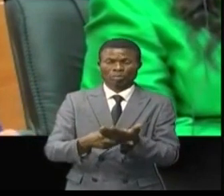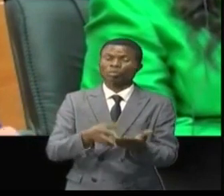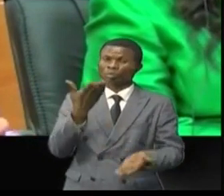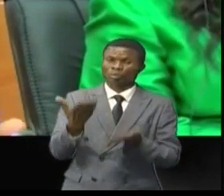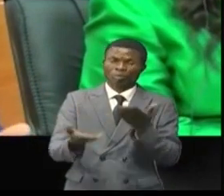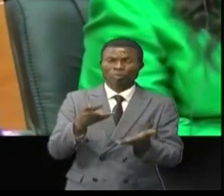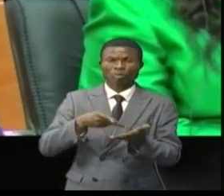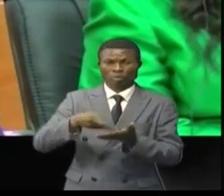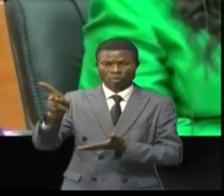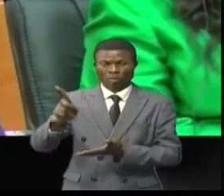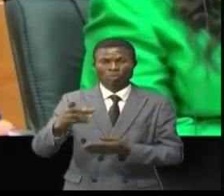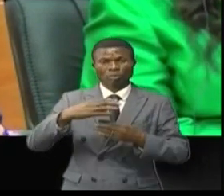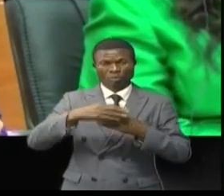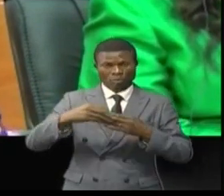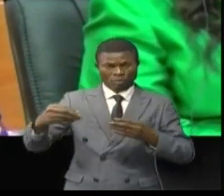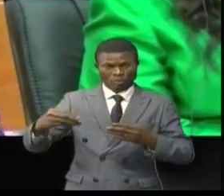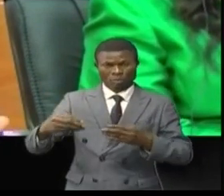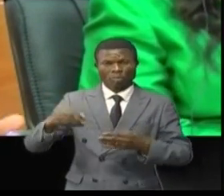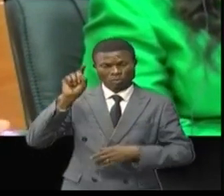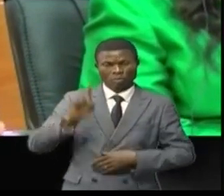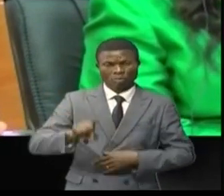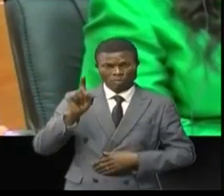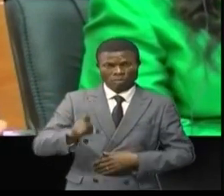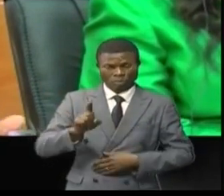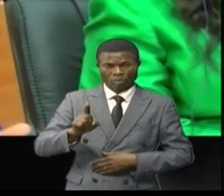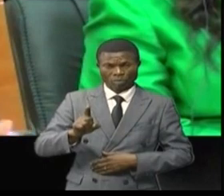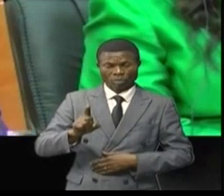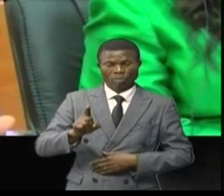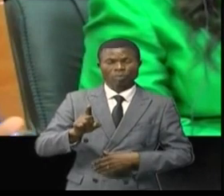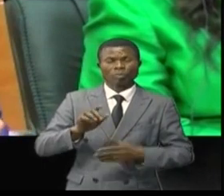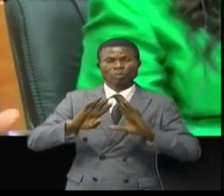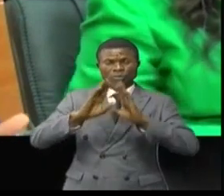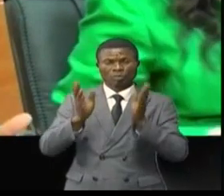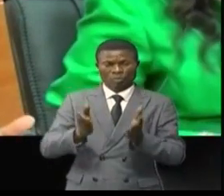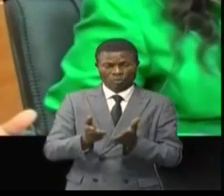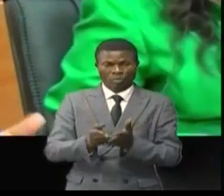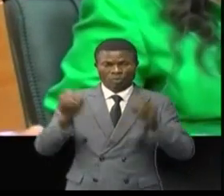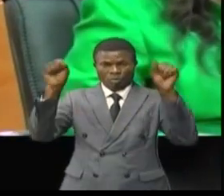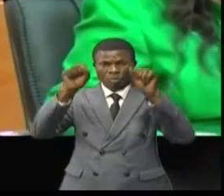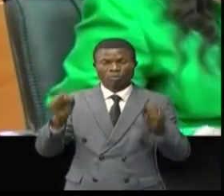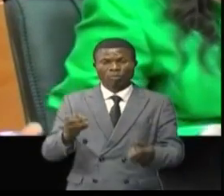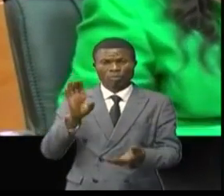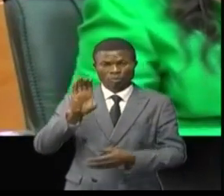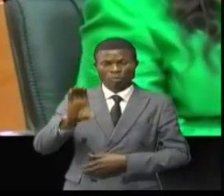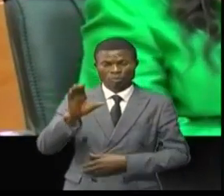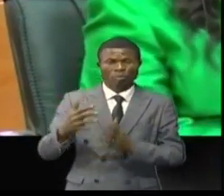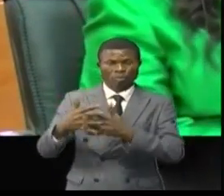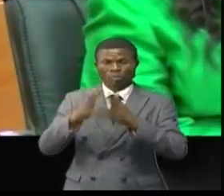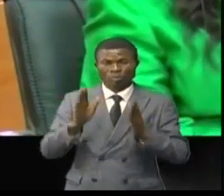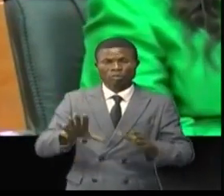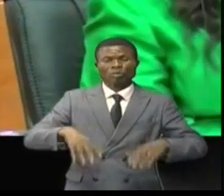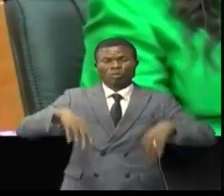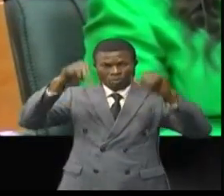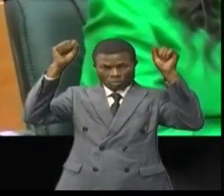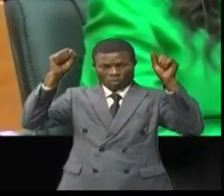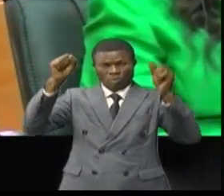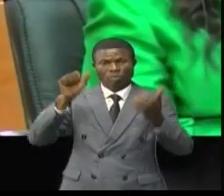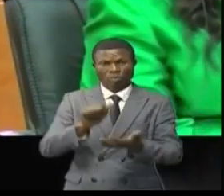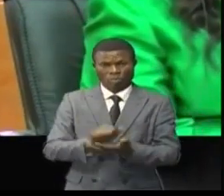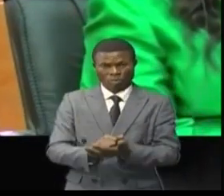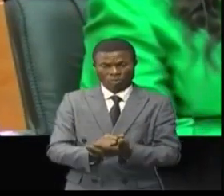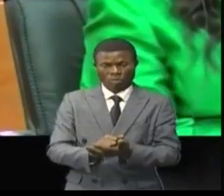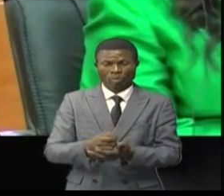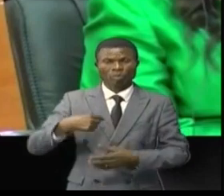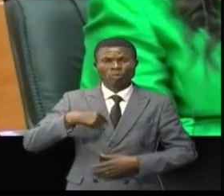être payé en dollars, il faut que ce soit validé par le système bancaire américain. Donc, on ne pourra